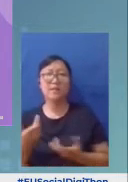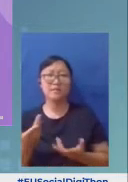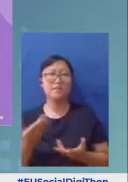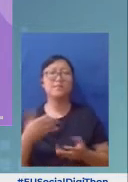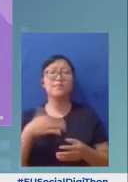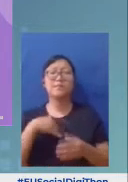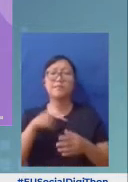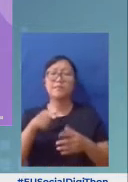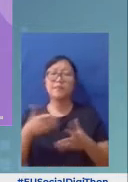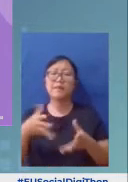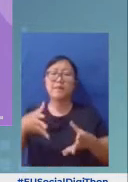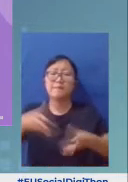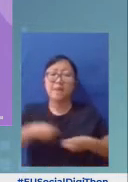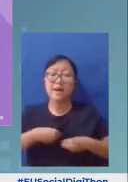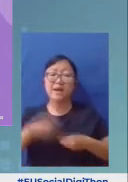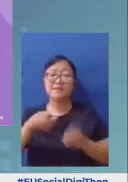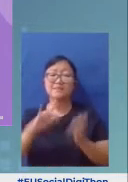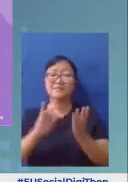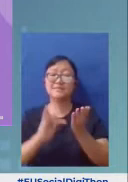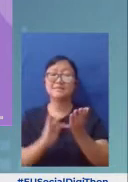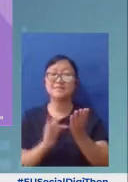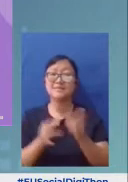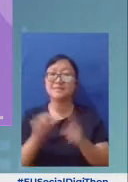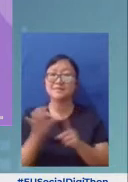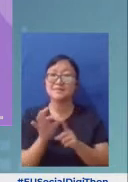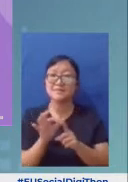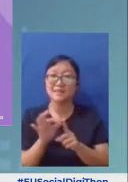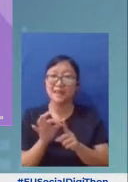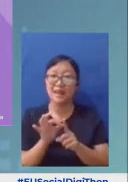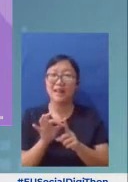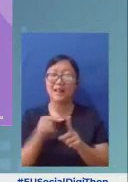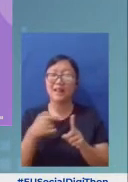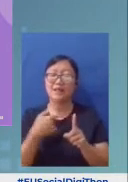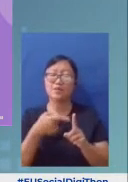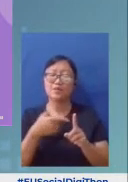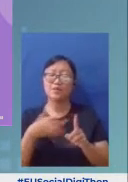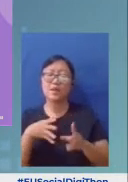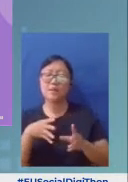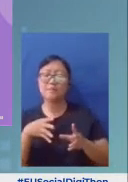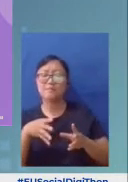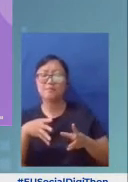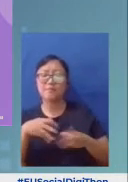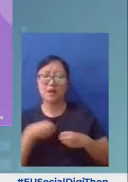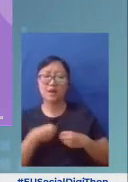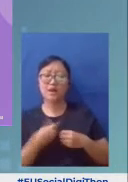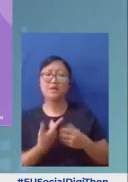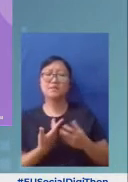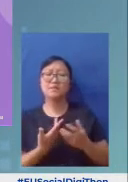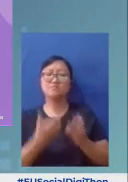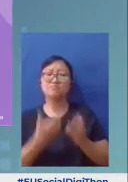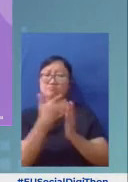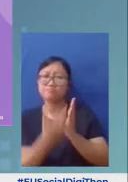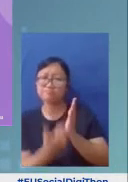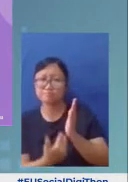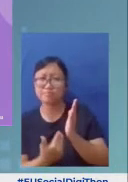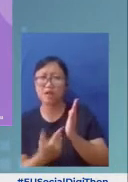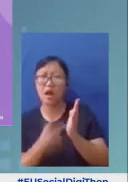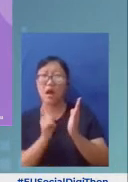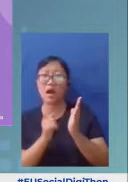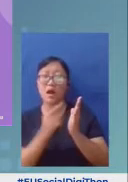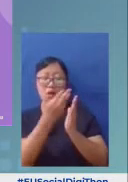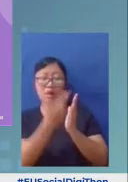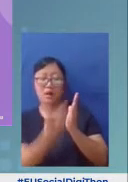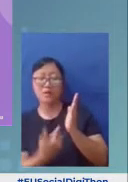sebagainya, termasuk bagaimana kita bisa menjaga digital footprint alias jejak digital kita. Tuh. Nah,